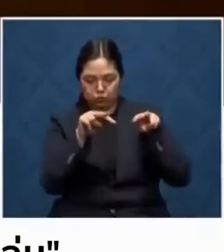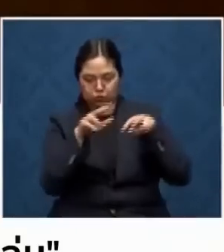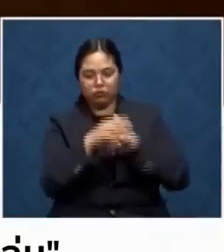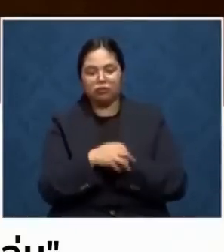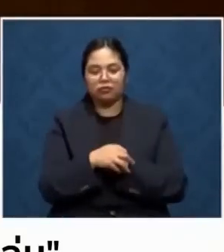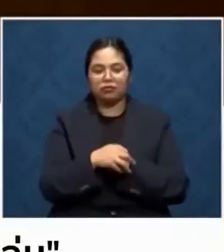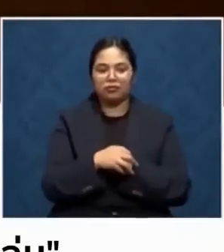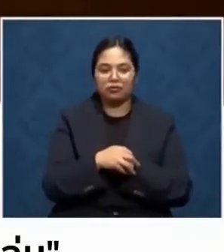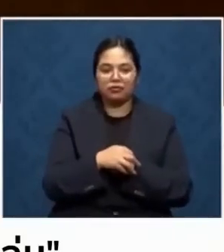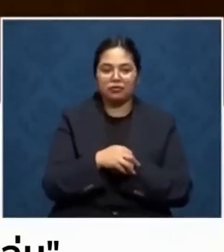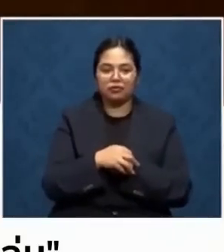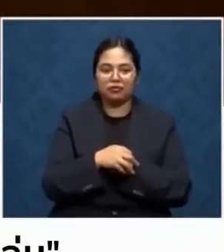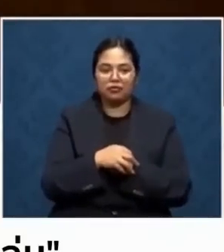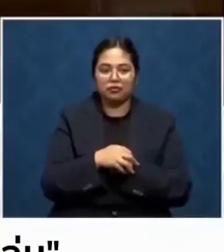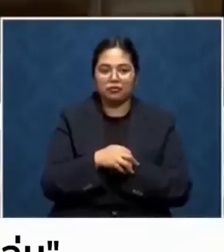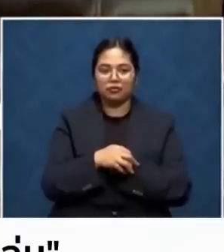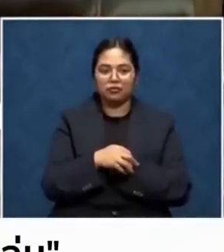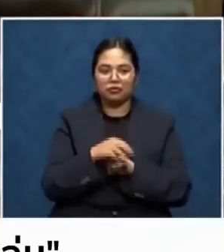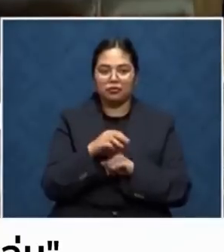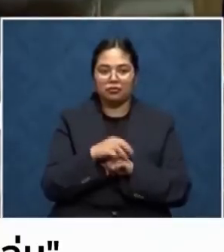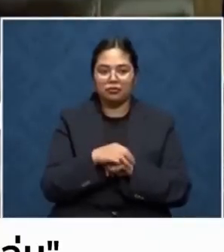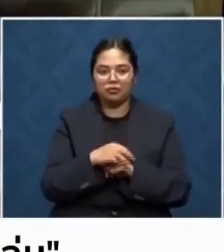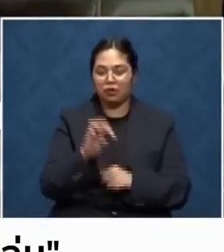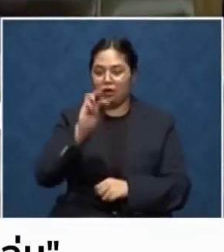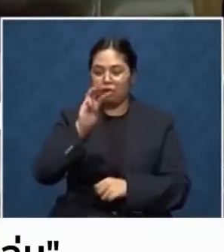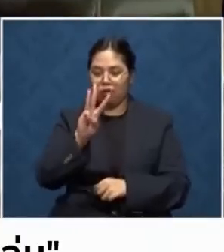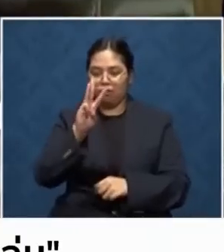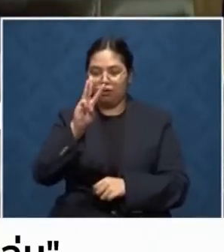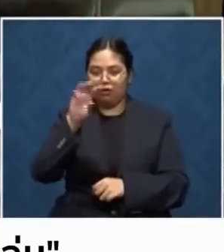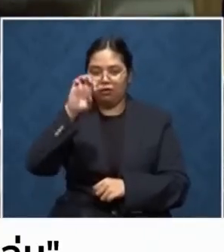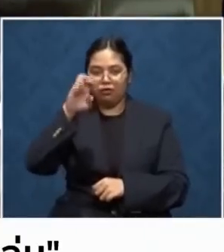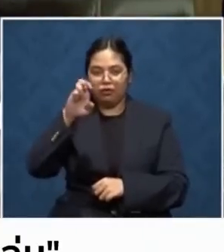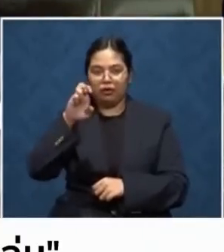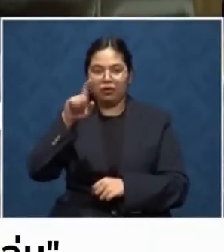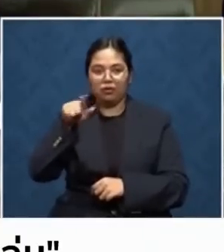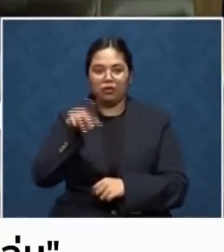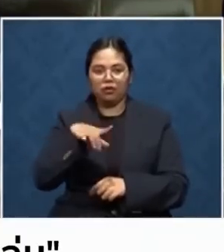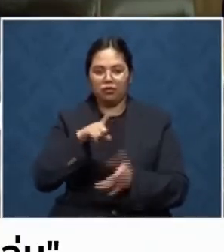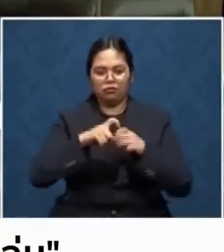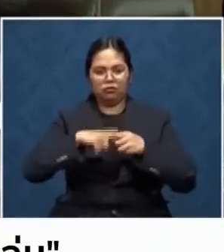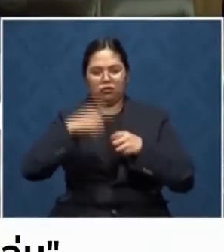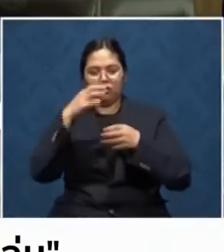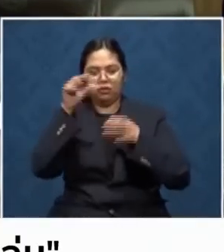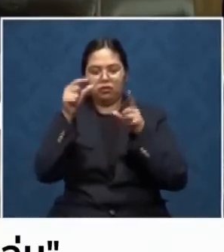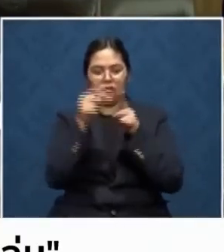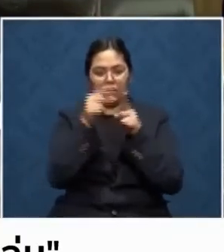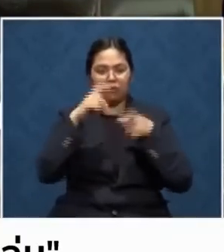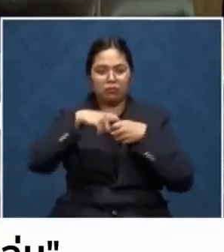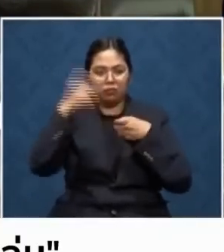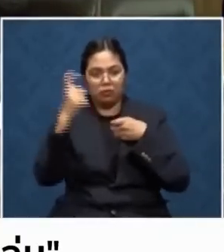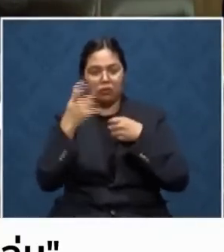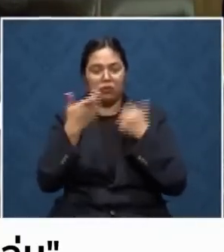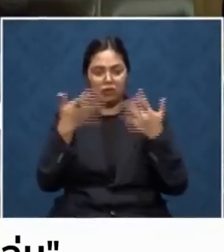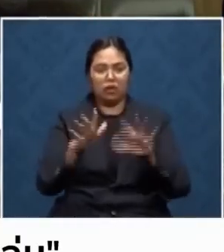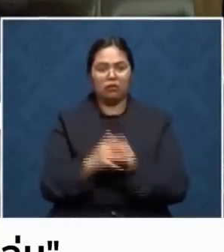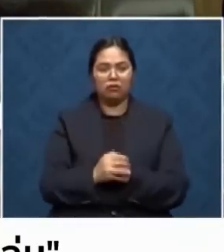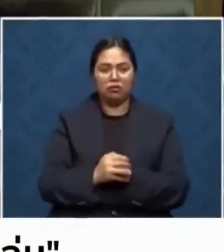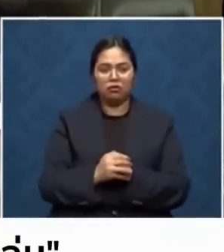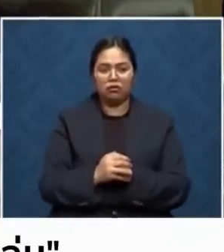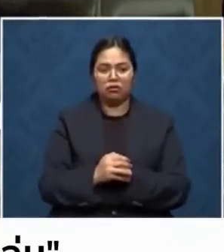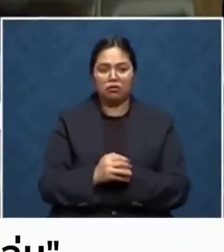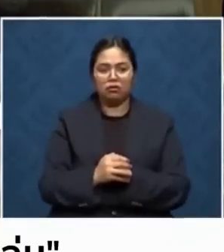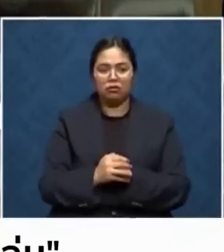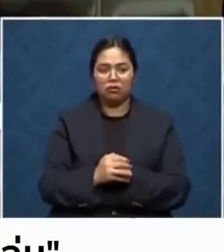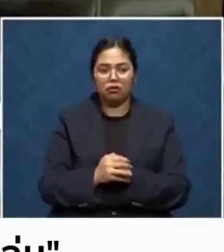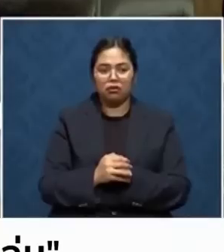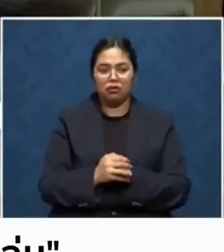ไม่ได้ถอนคำพูด ถอนคำพูดเรื่องไหนครับ นายกส้มหล่นค่ะ ท่านวิโรจน์เขาไม่ได้พูดดิ พูดค่ะ